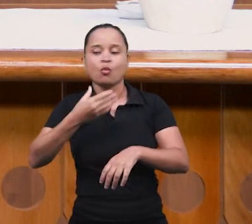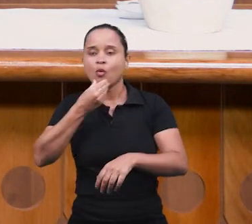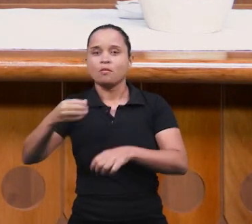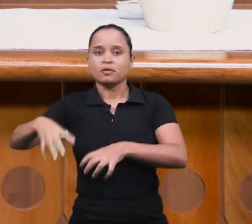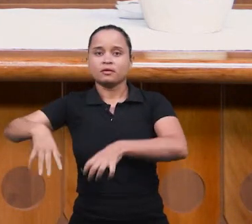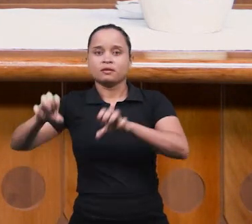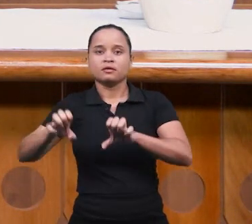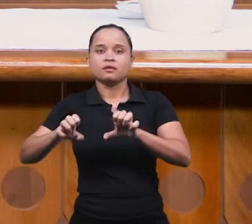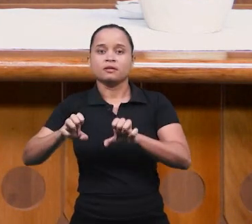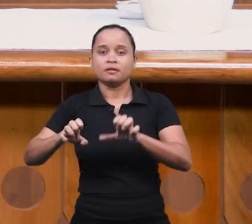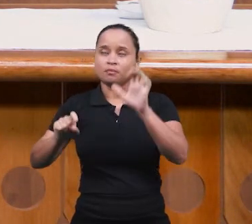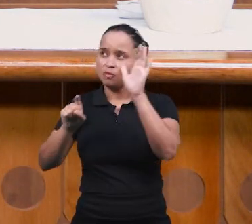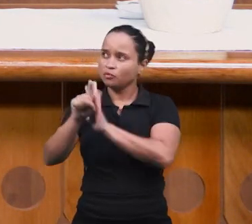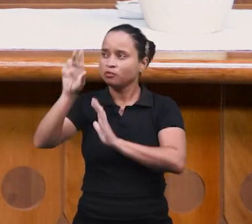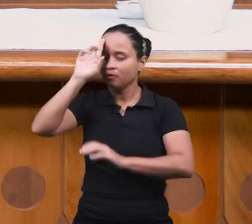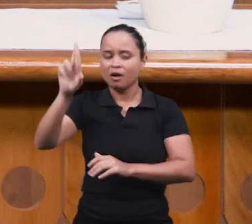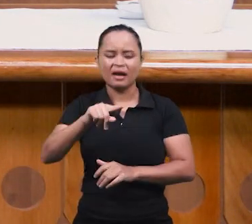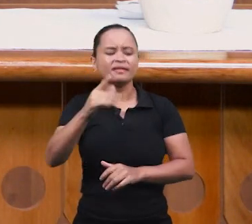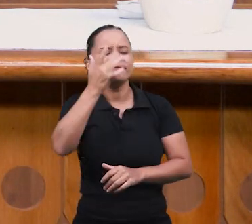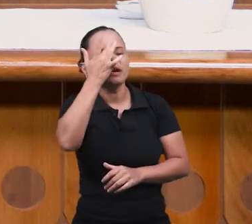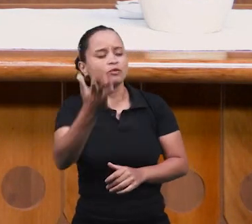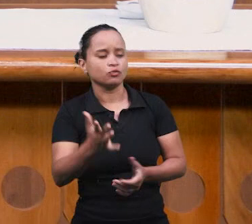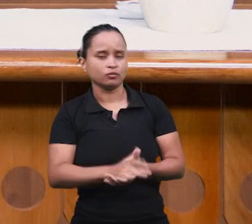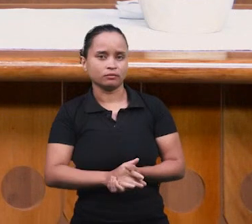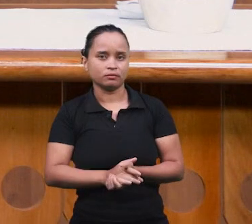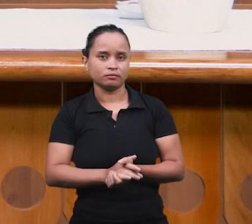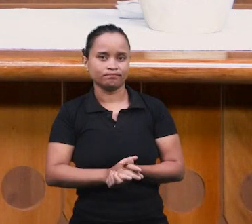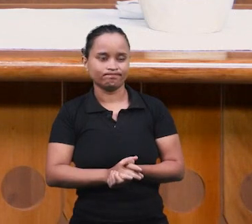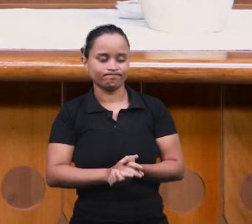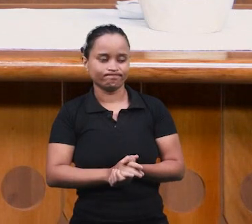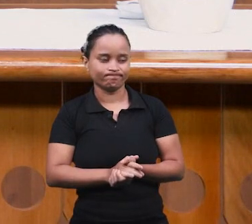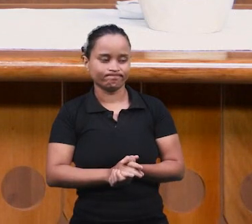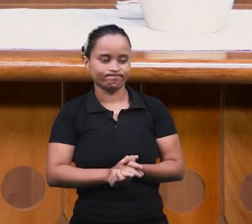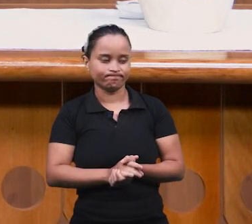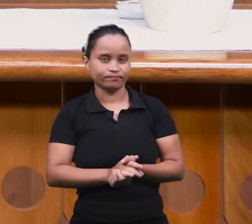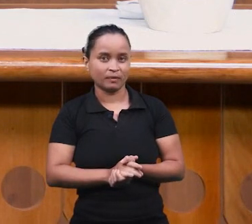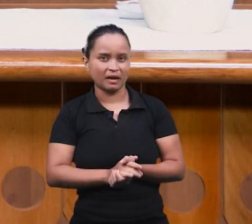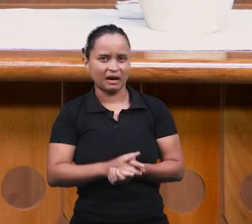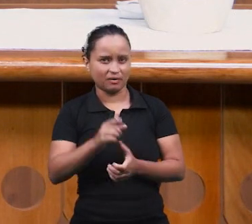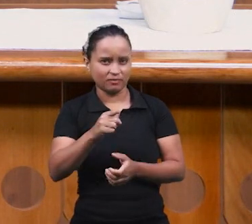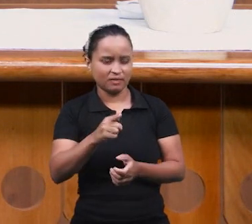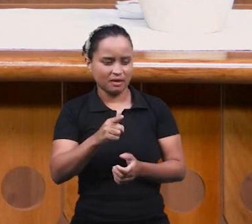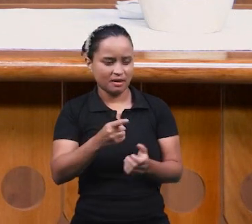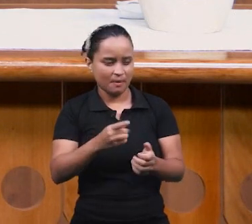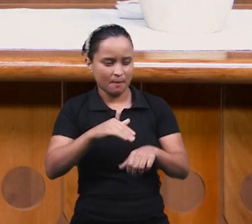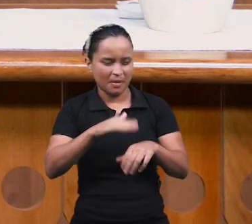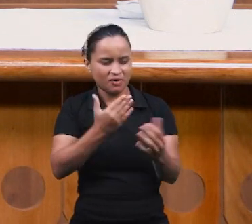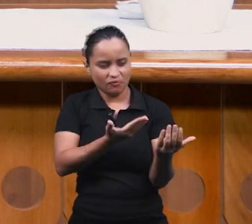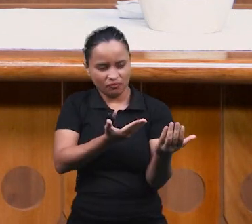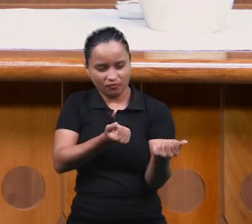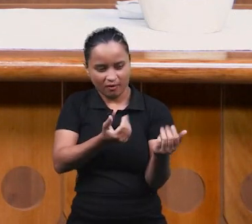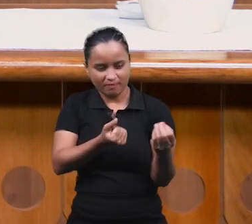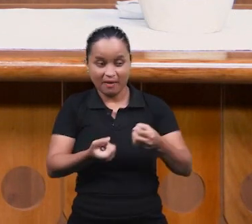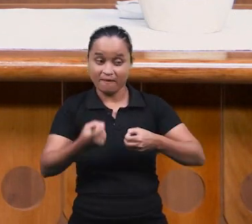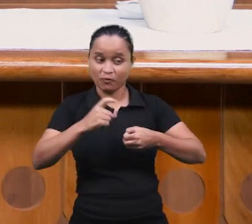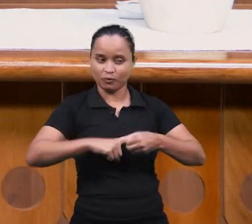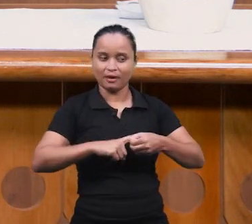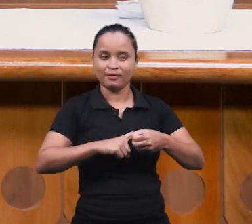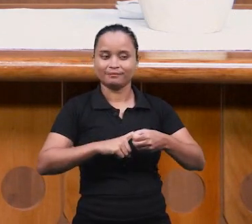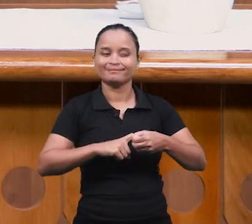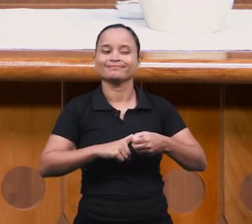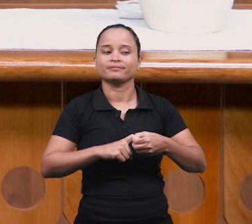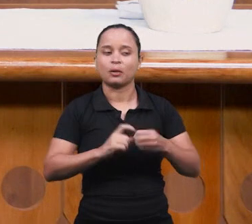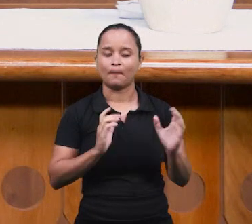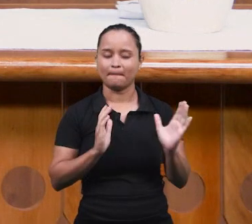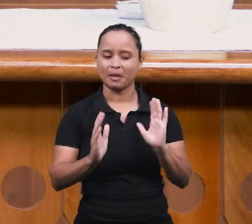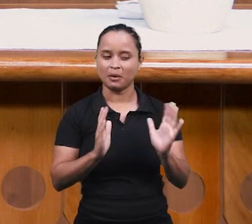revenir à être une petite fille, un enfant, il n'y a qu'un miracle. Le Seigneur a fait cela avec nous parce